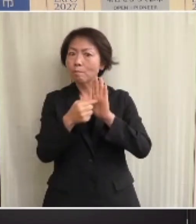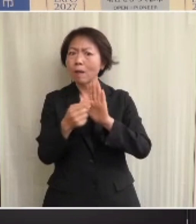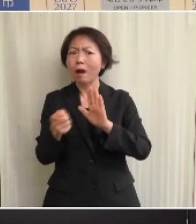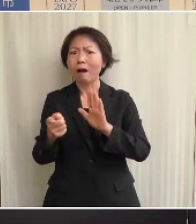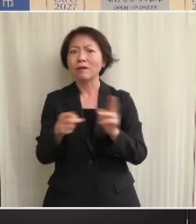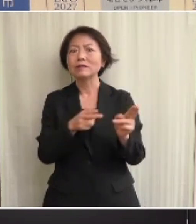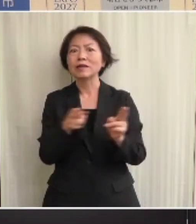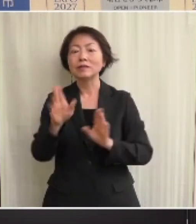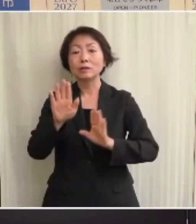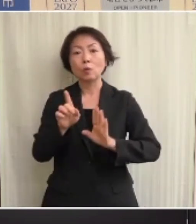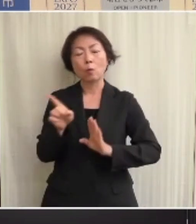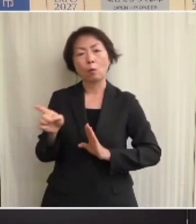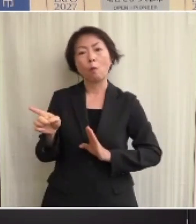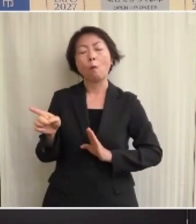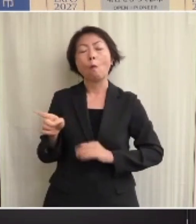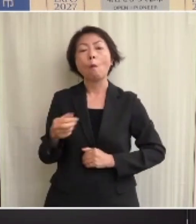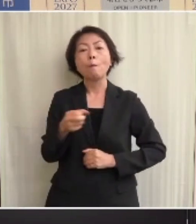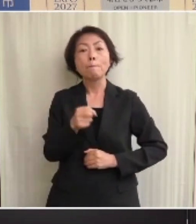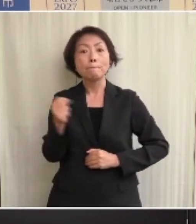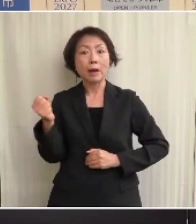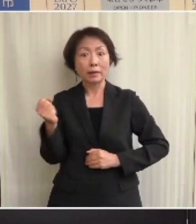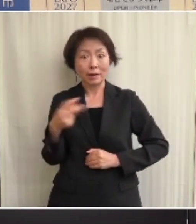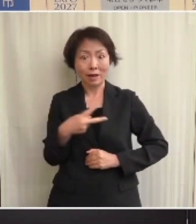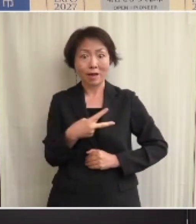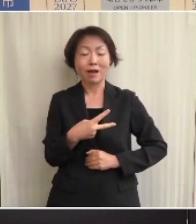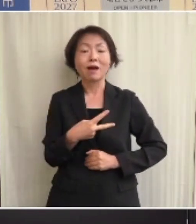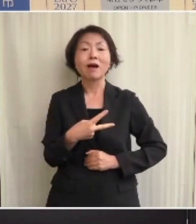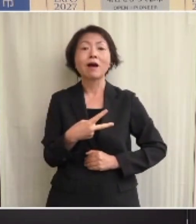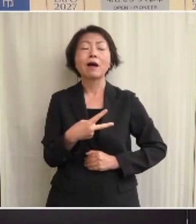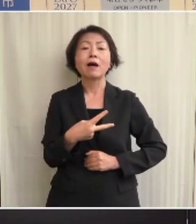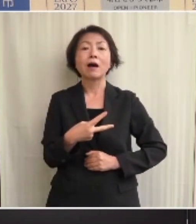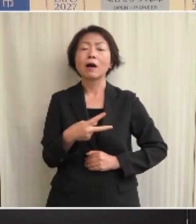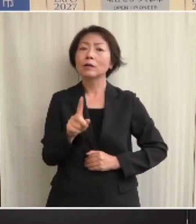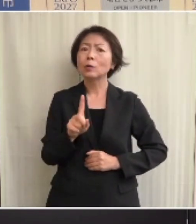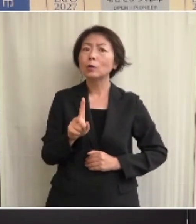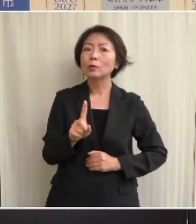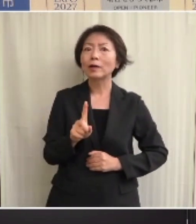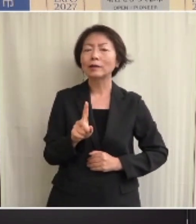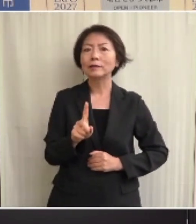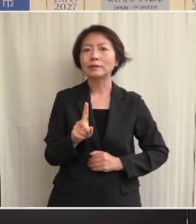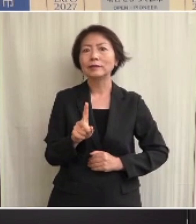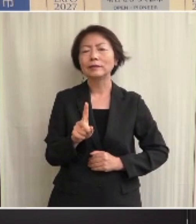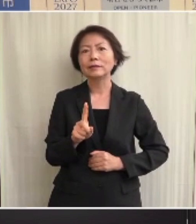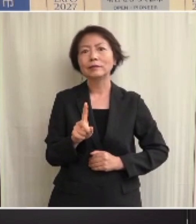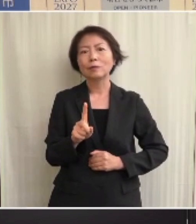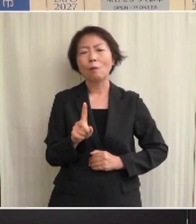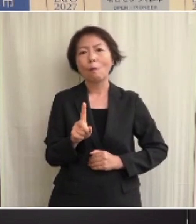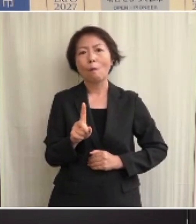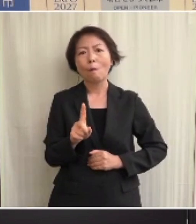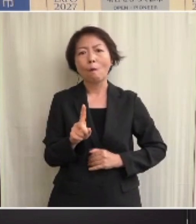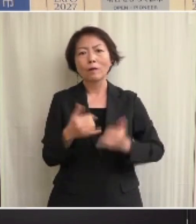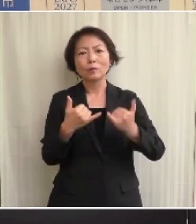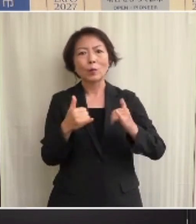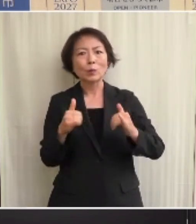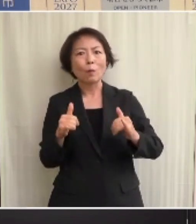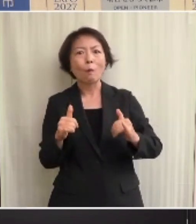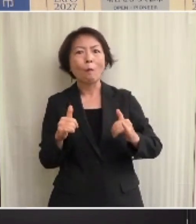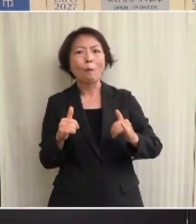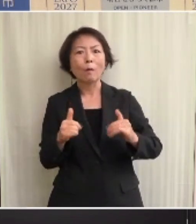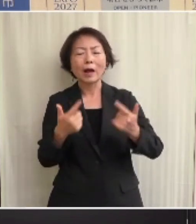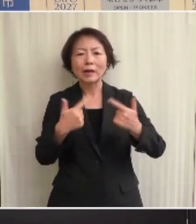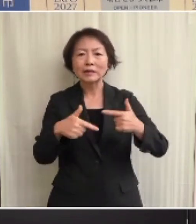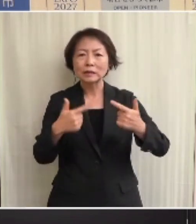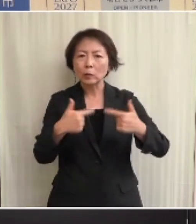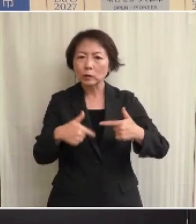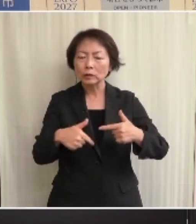の設置状況や、あるいはまあどのくらいの方に、まあ、普段